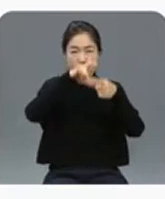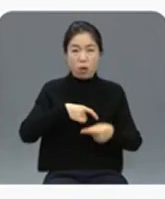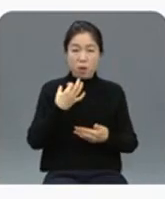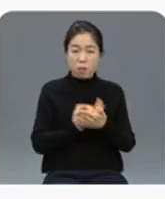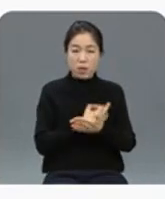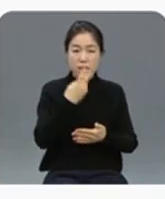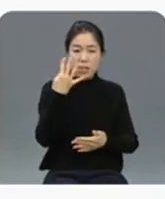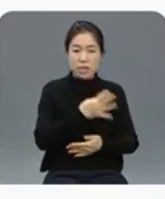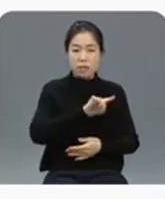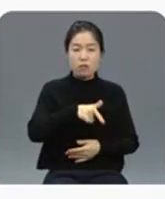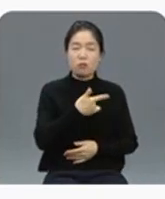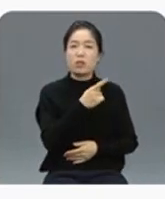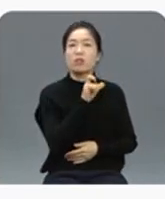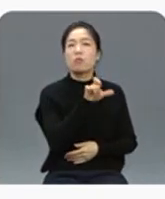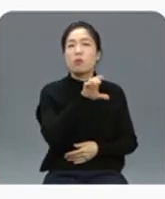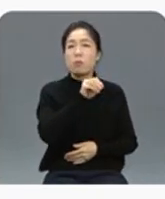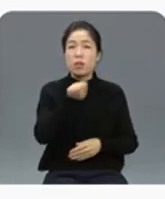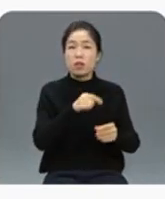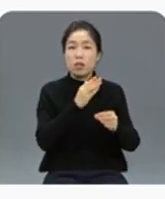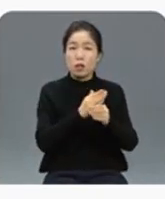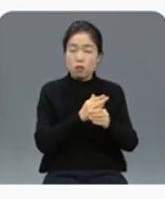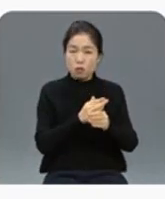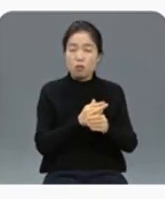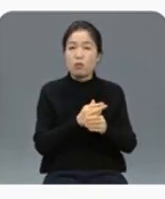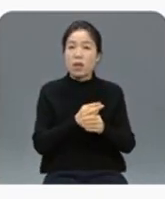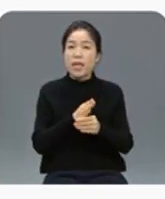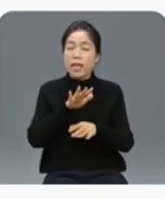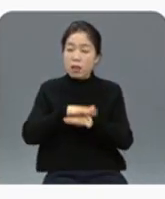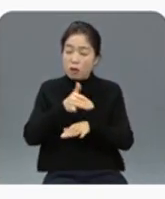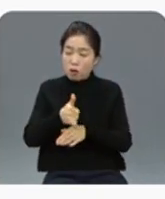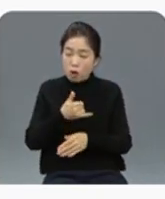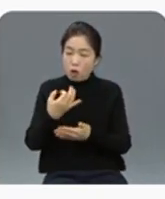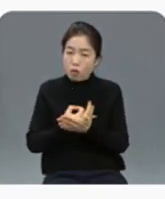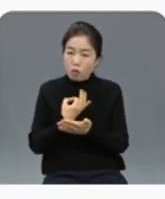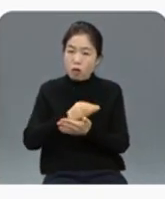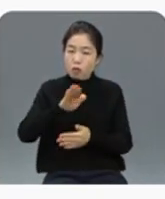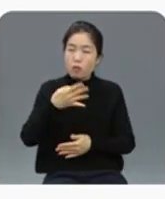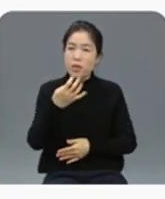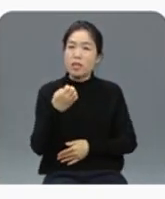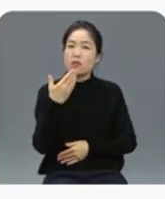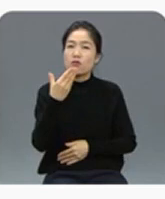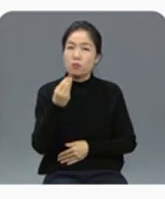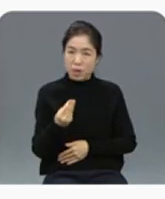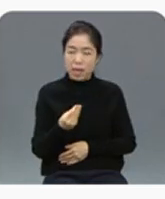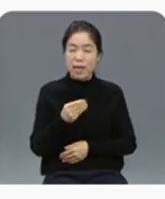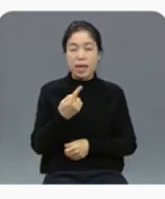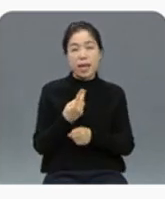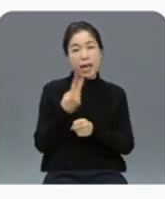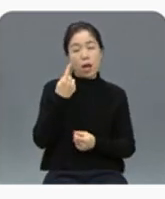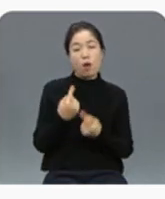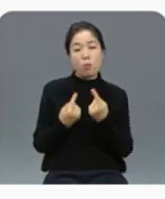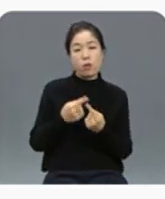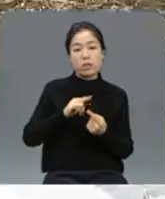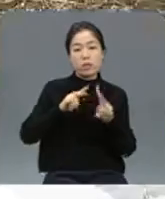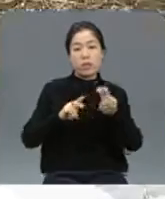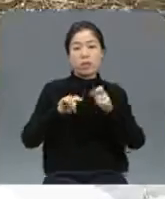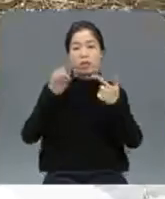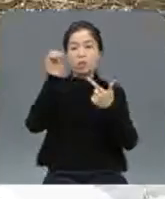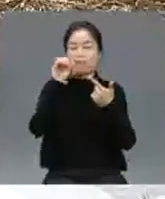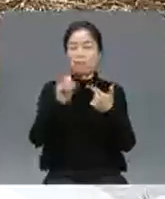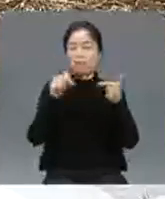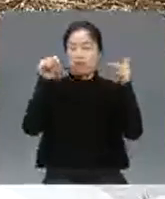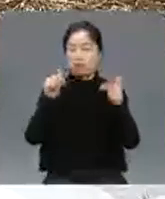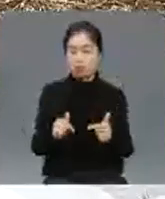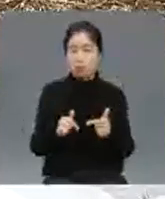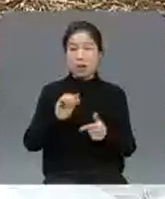4615 원이 가운데 농업 소득은 949 원으로 전년보다 26% 감소했습니다